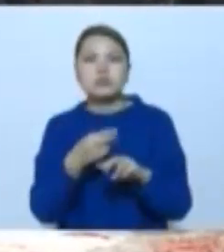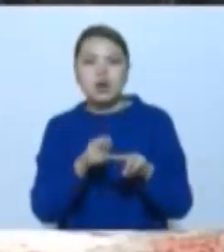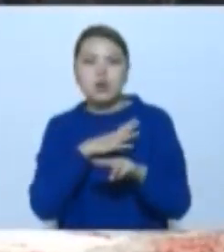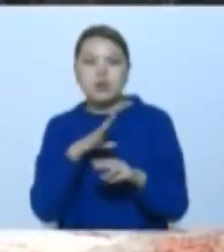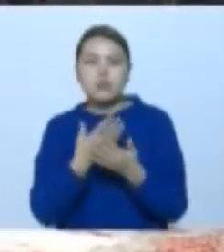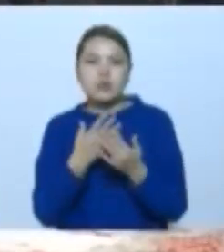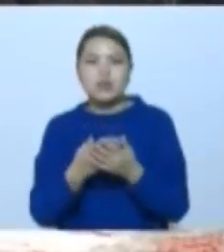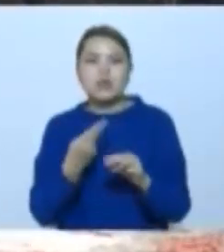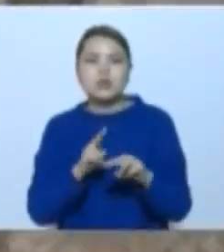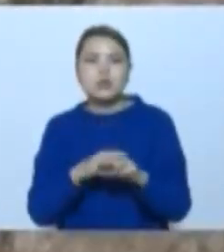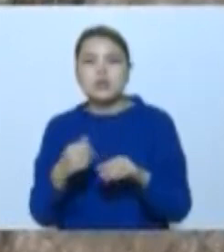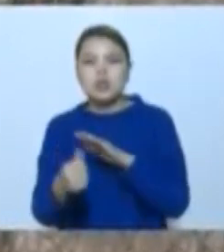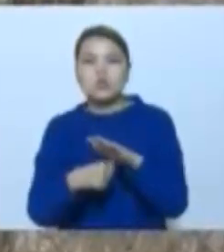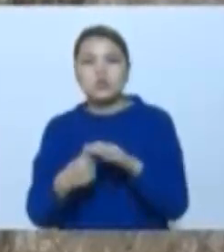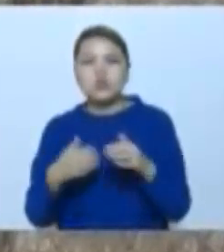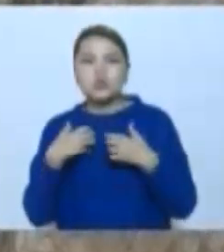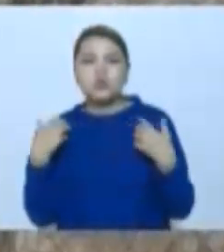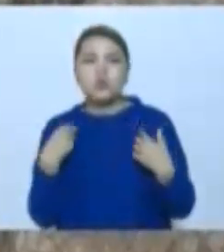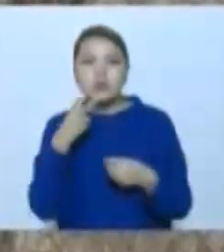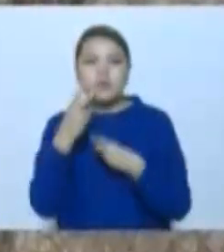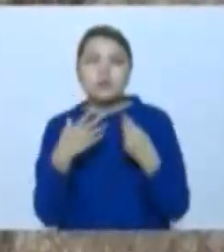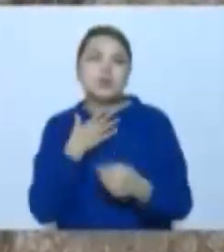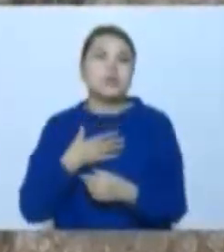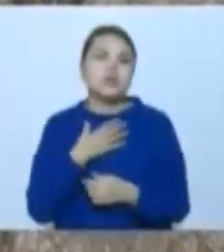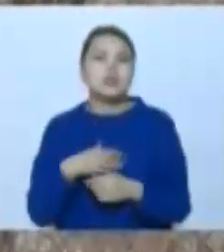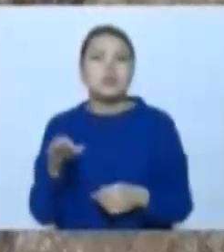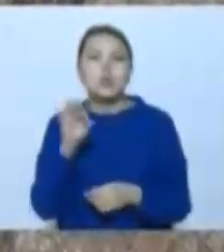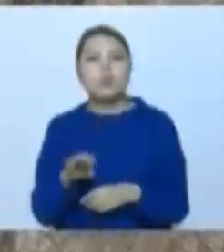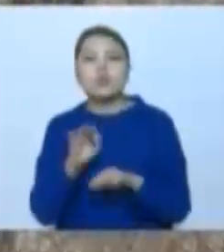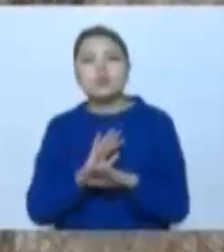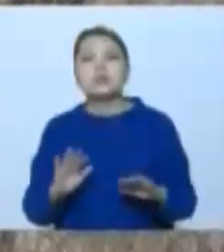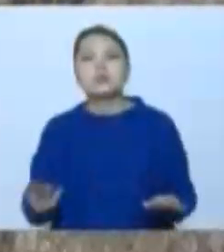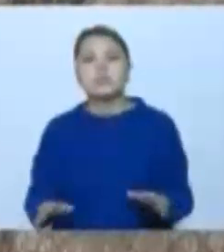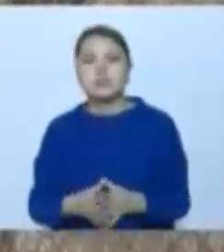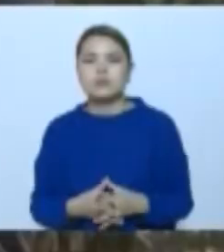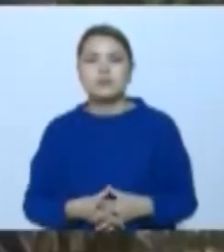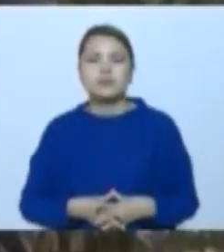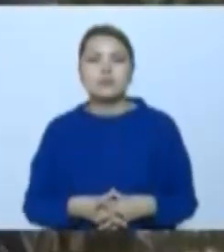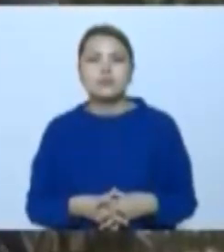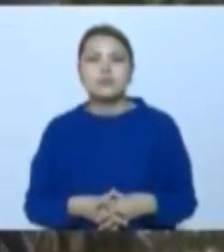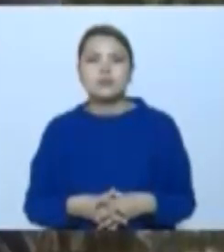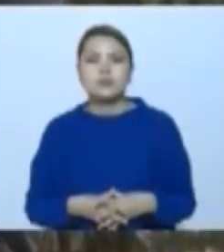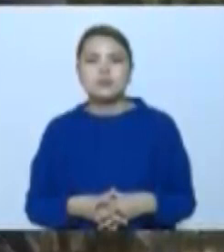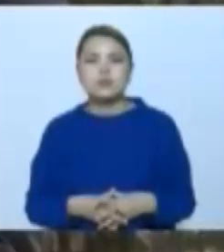Став жертвой нападения бездомного животного, женщина теперь беспокоится о безопасности своих детей.